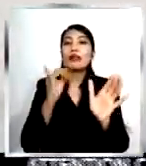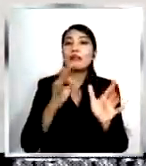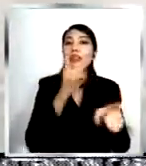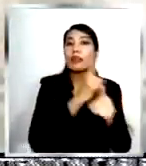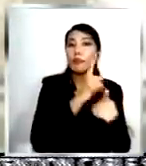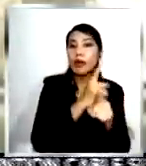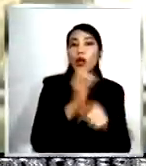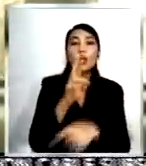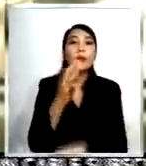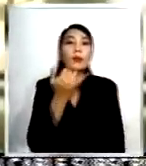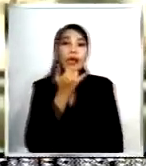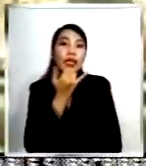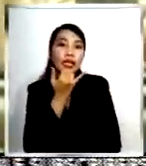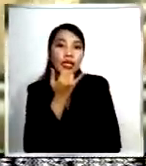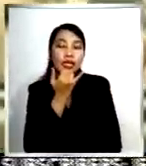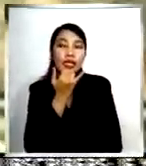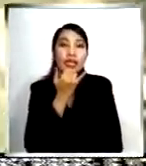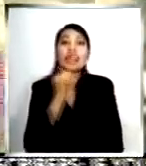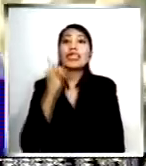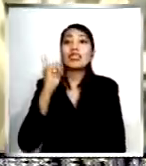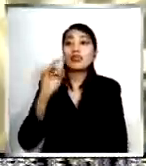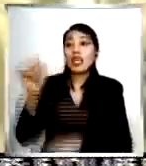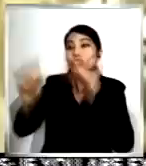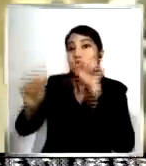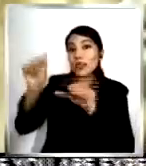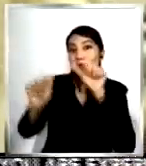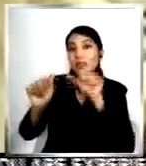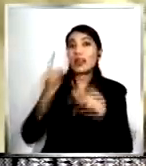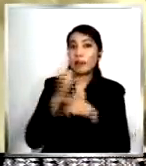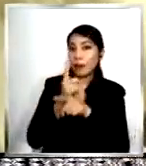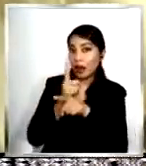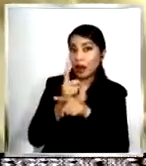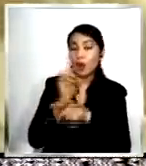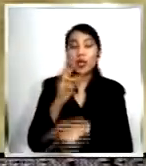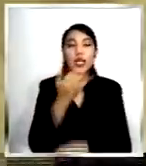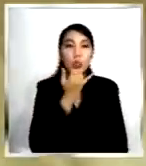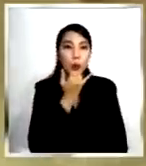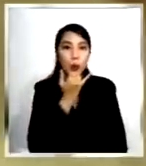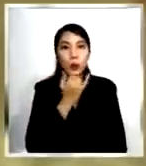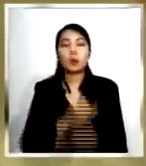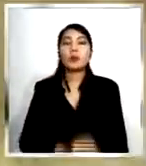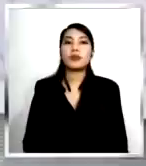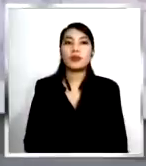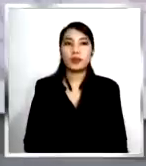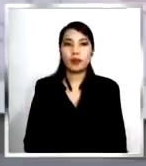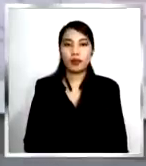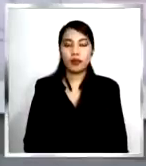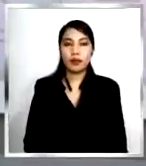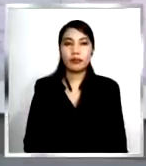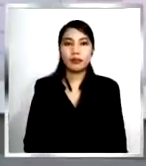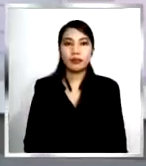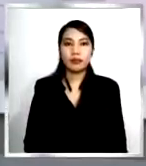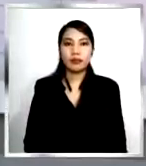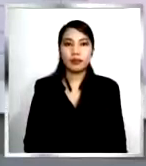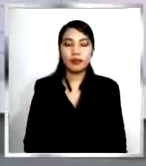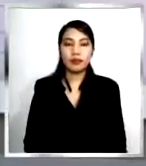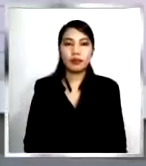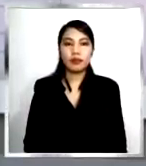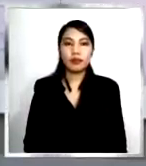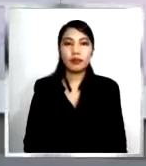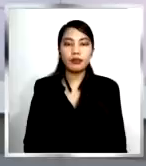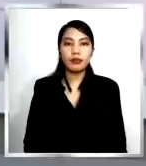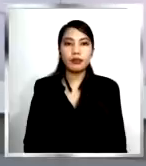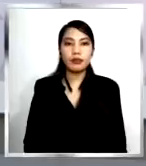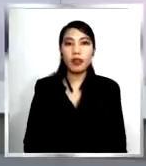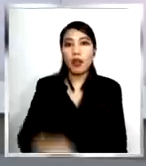sa GCTA nito. Tina Panganiban Perez, Nakatutok, 24 oras. Para sa bagong pinuno